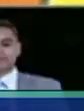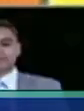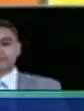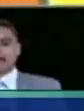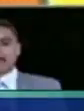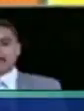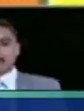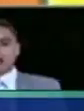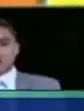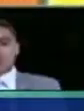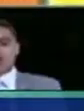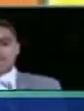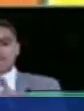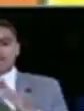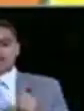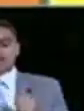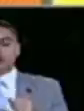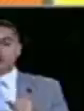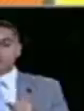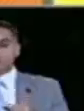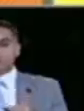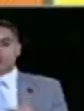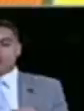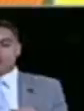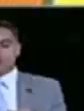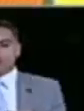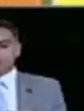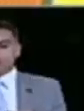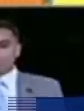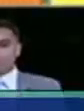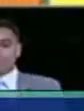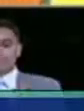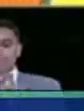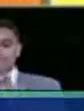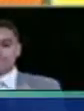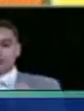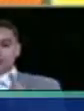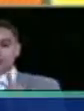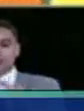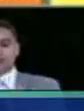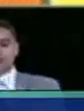احنا المصريين بياكدوا كل يوم، المصريين كلهم